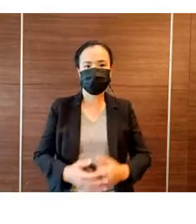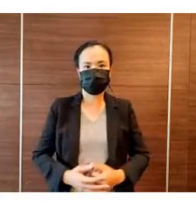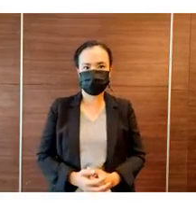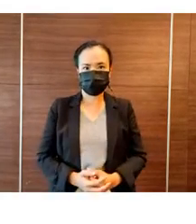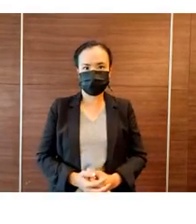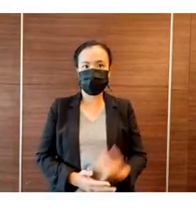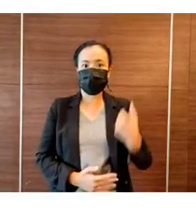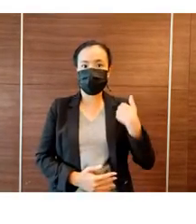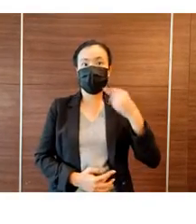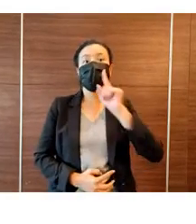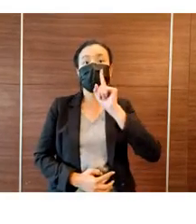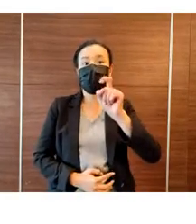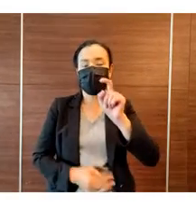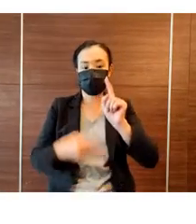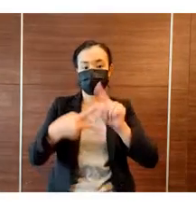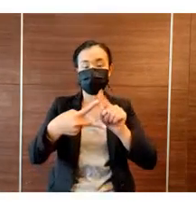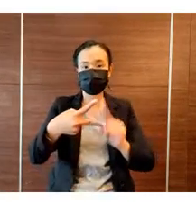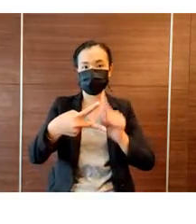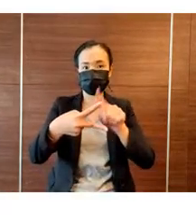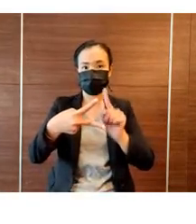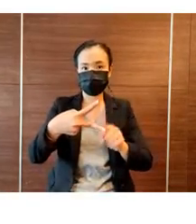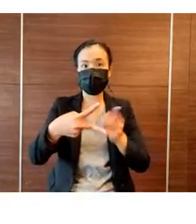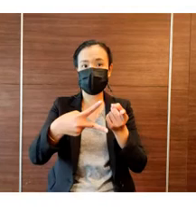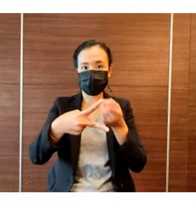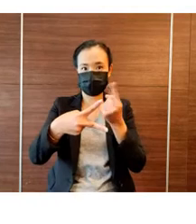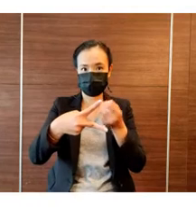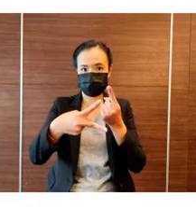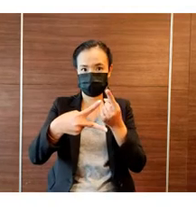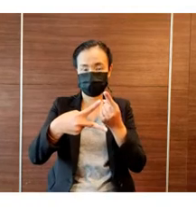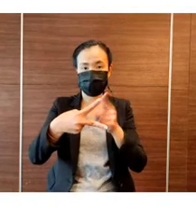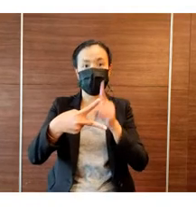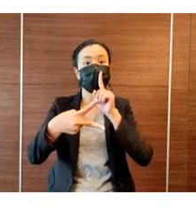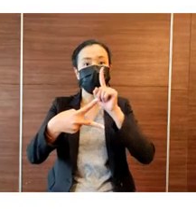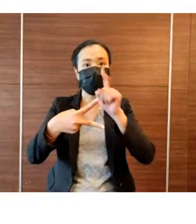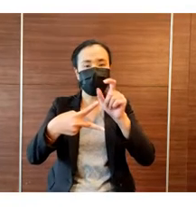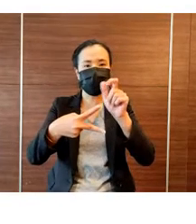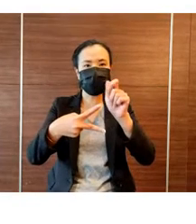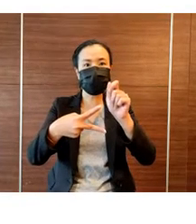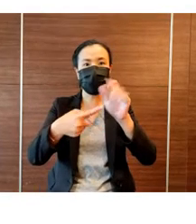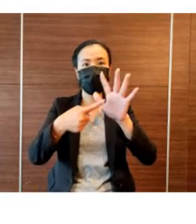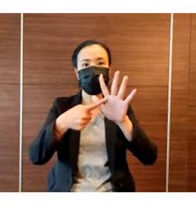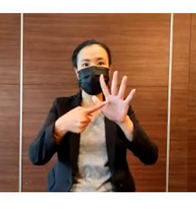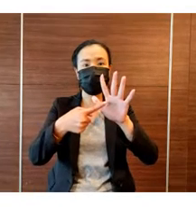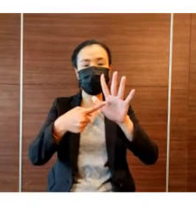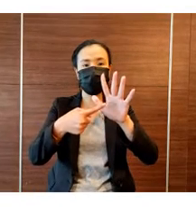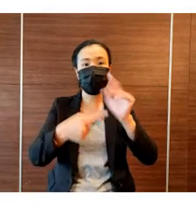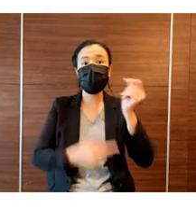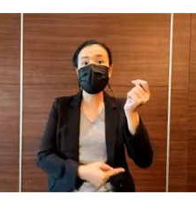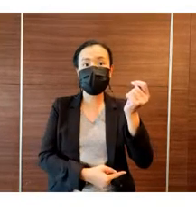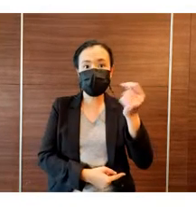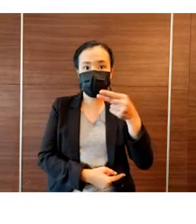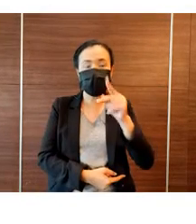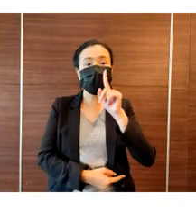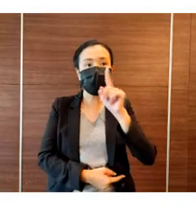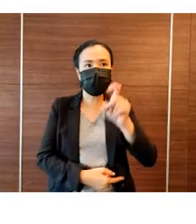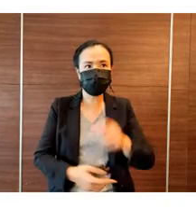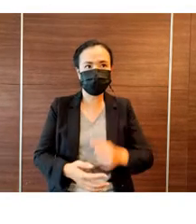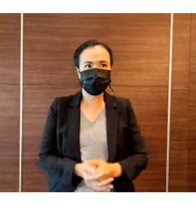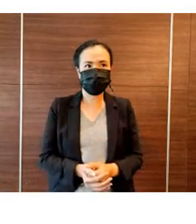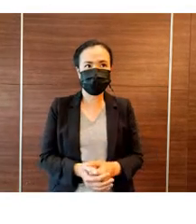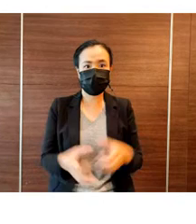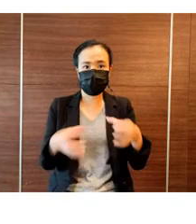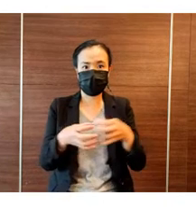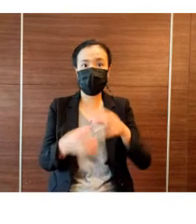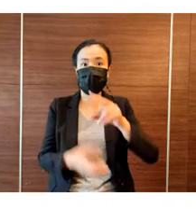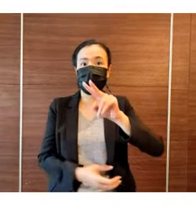ก็จะมีคำถาม2คำถามนะคะคำถามแรกขอน้องอาร์มนะคะน้องอาร์ก่อนน้องอาร์ก่อนว่าเรื่องกลุ่ม